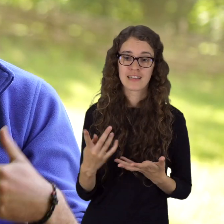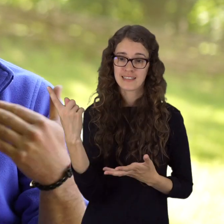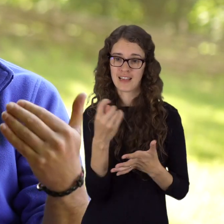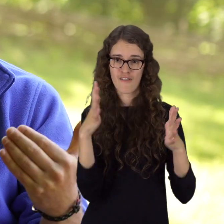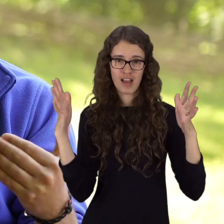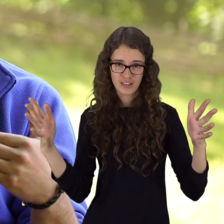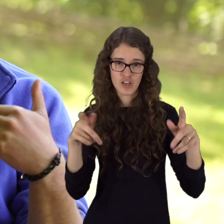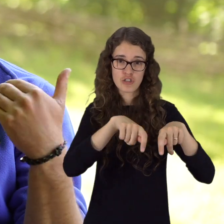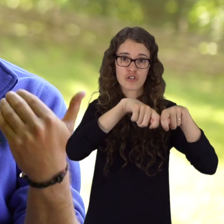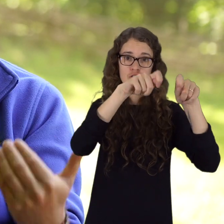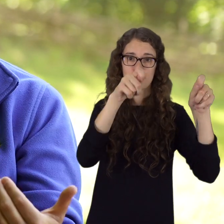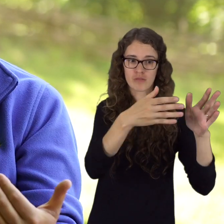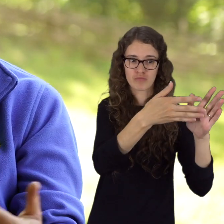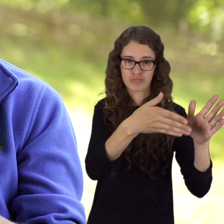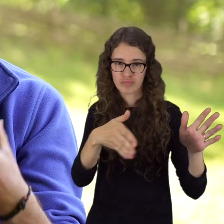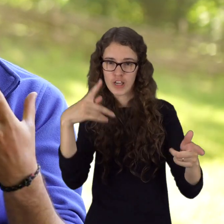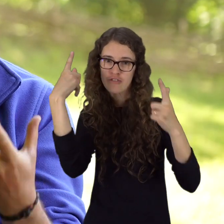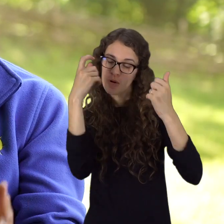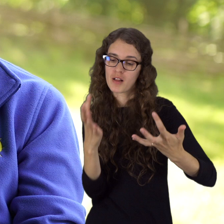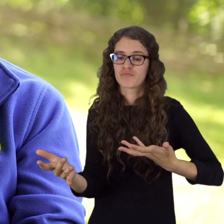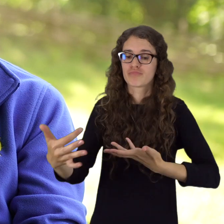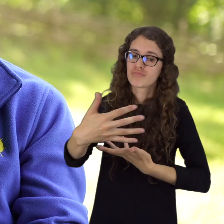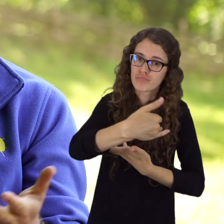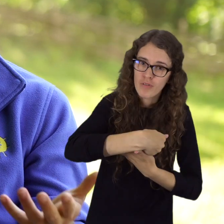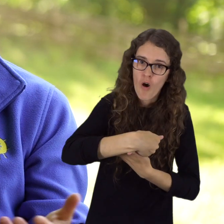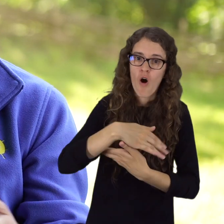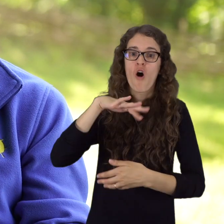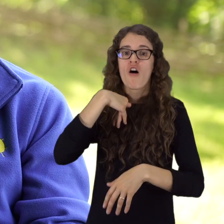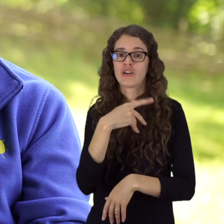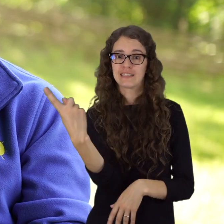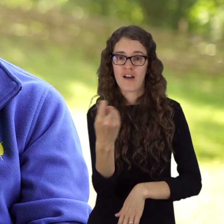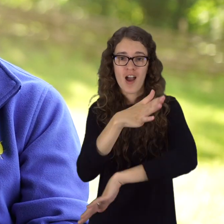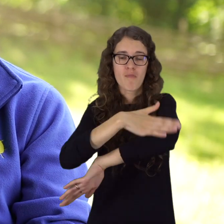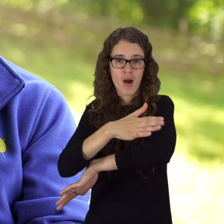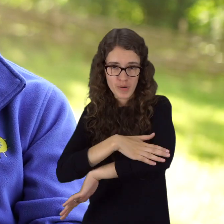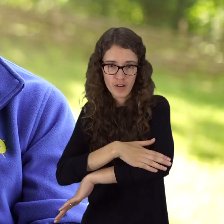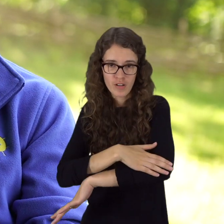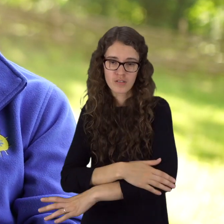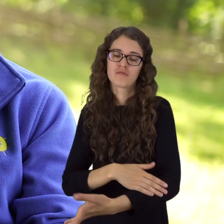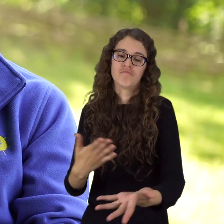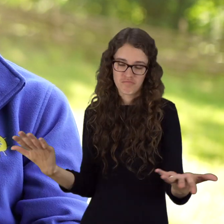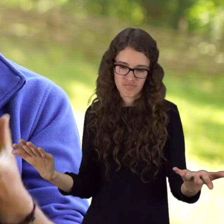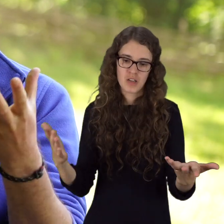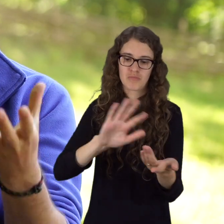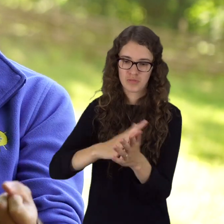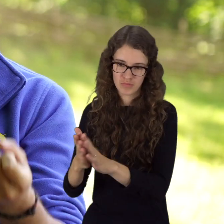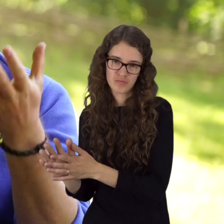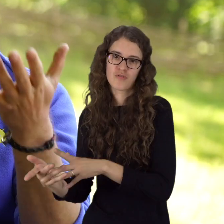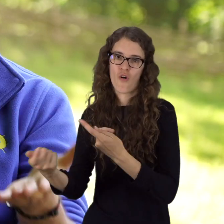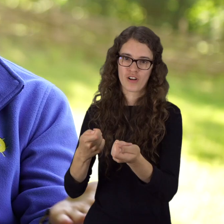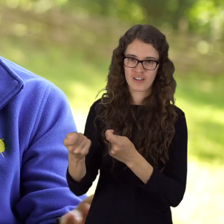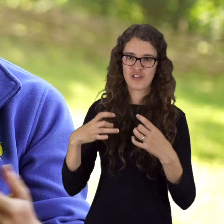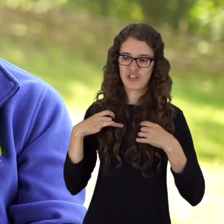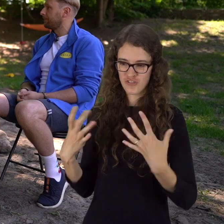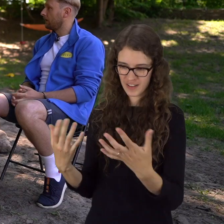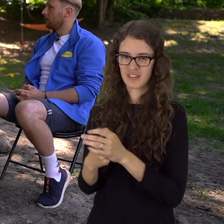pirmomis savaitės dienomis kaupiame informaciją, renkame tą informaciją, o savaitės pabaigoje, pilnai to žodžio prasme, patiriame